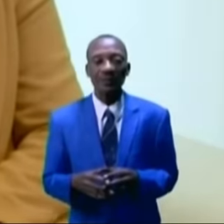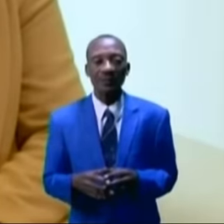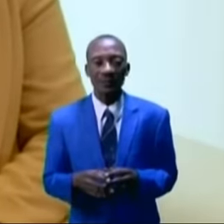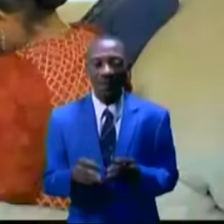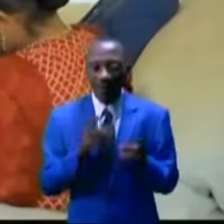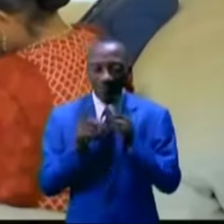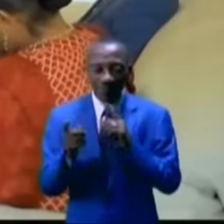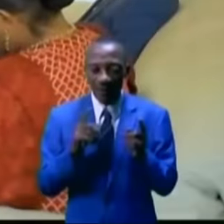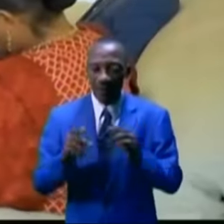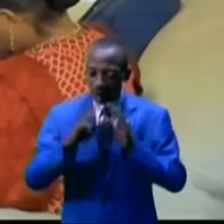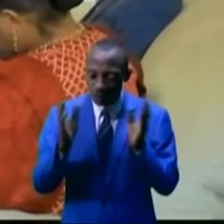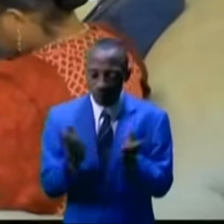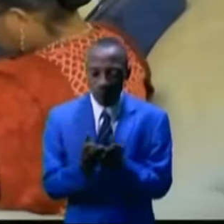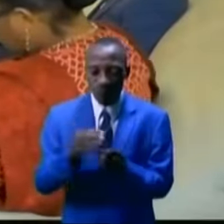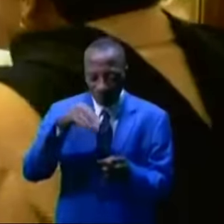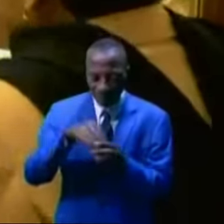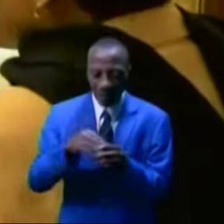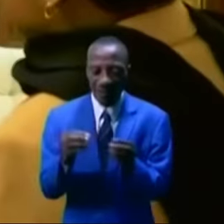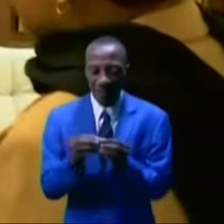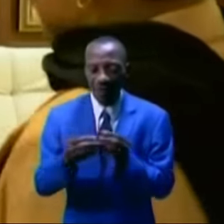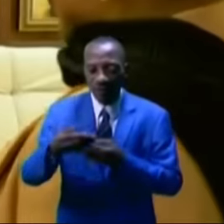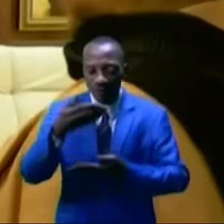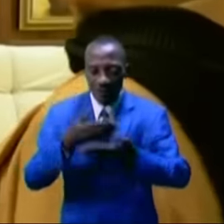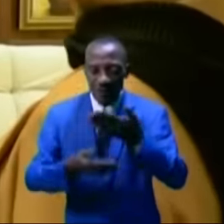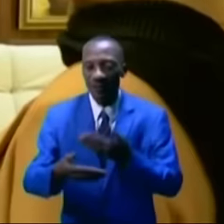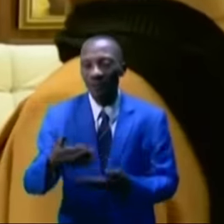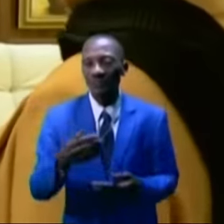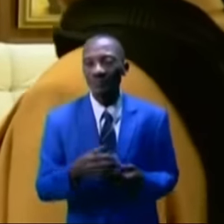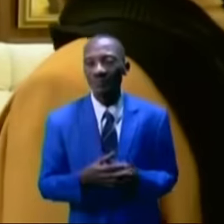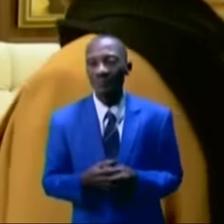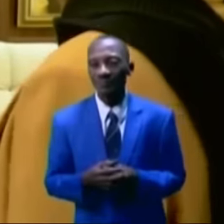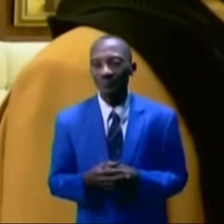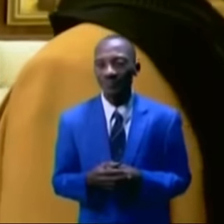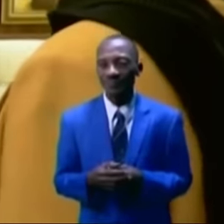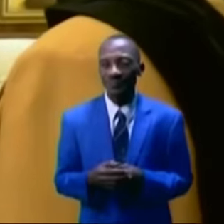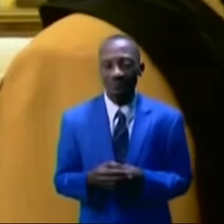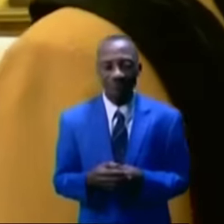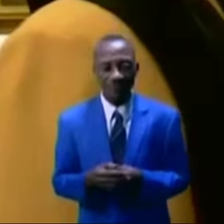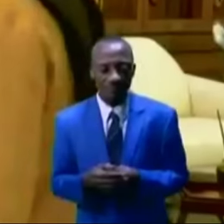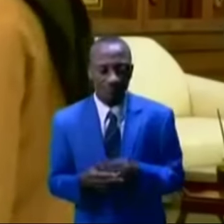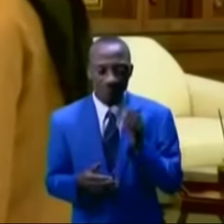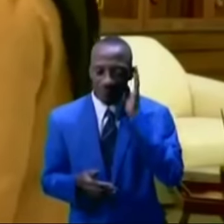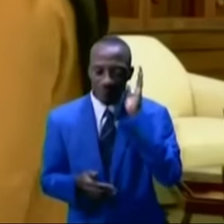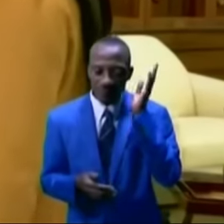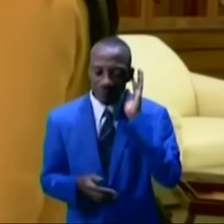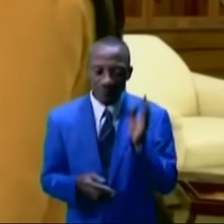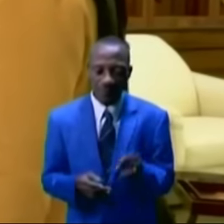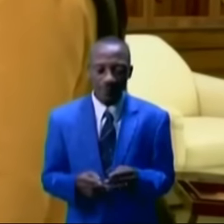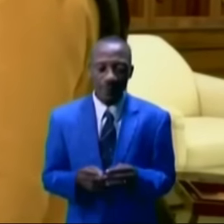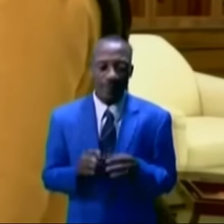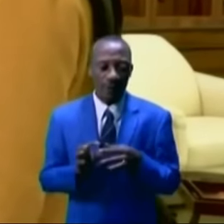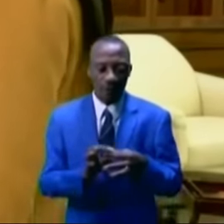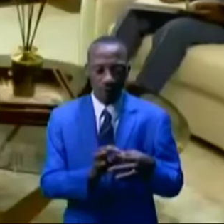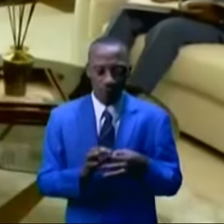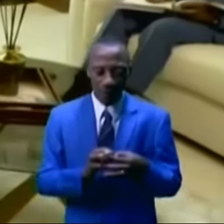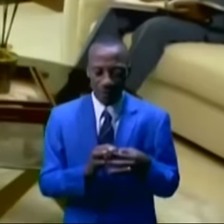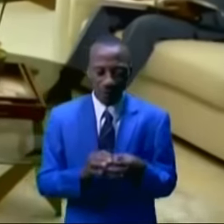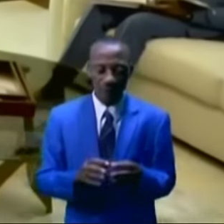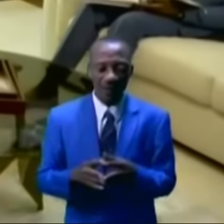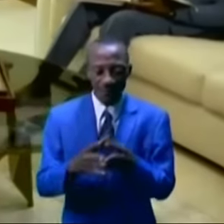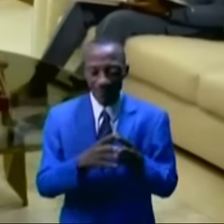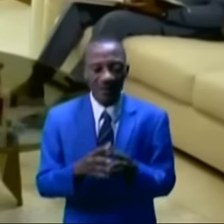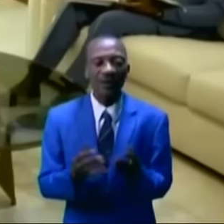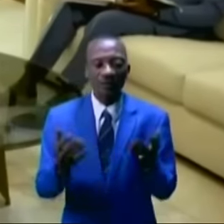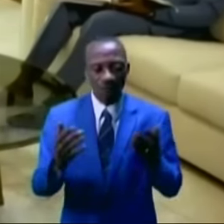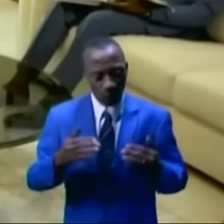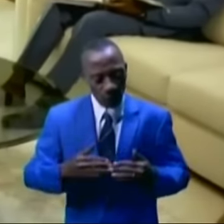échanges avec la première ministre. La Chine voudrait renforcer la coopération avec la RDC. Cette